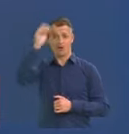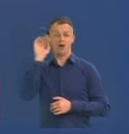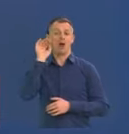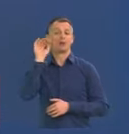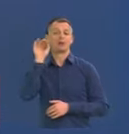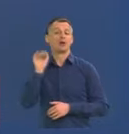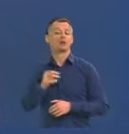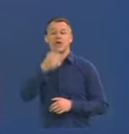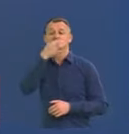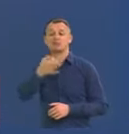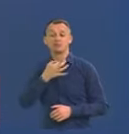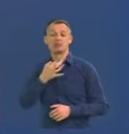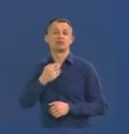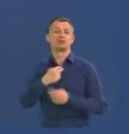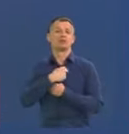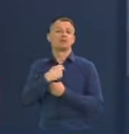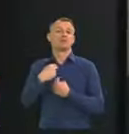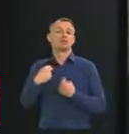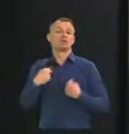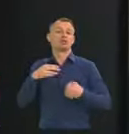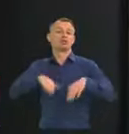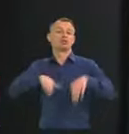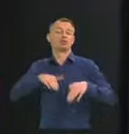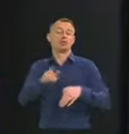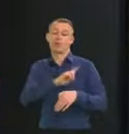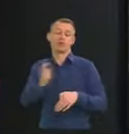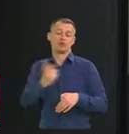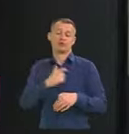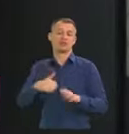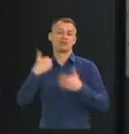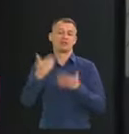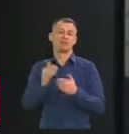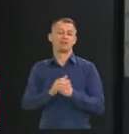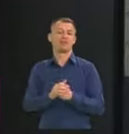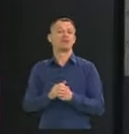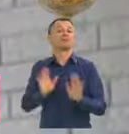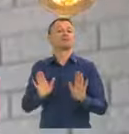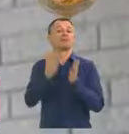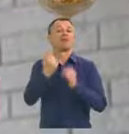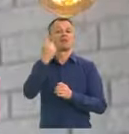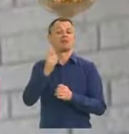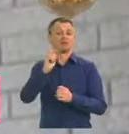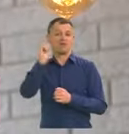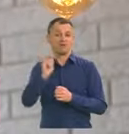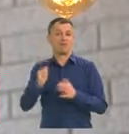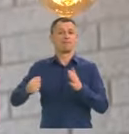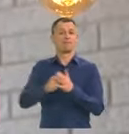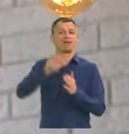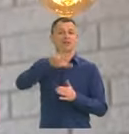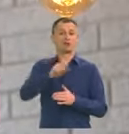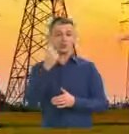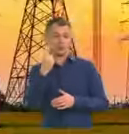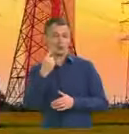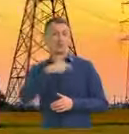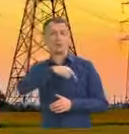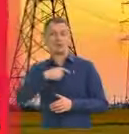clar, nu putem să o facem retroactiv. Noile măsuri se vor aplica de la 1 februarie până la 31 martie. Potrivit